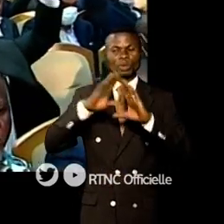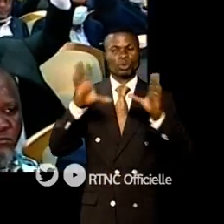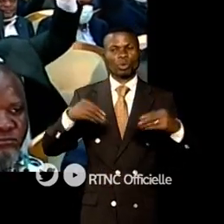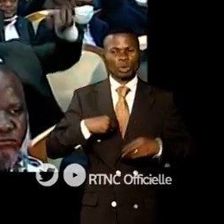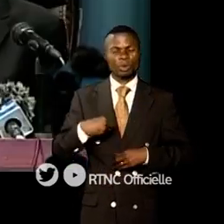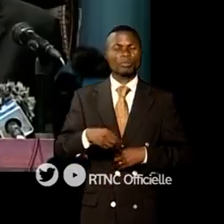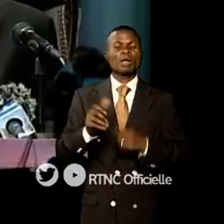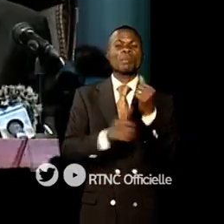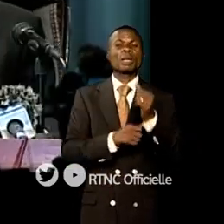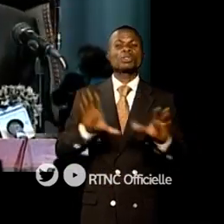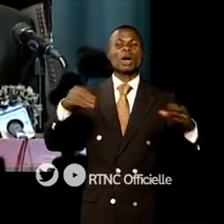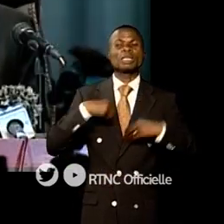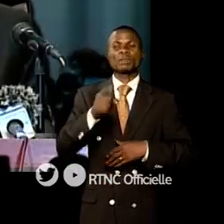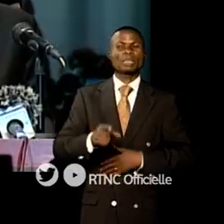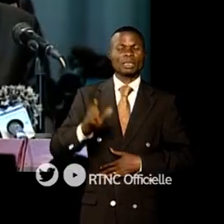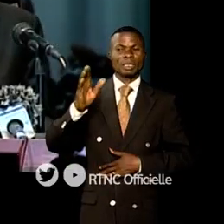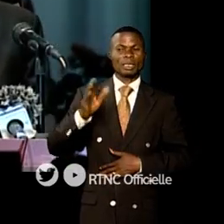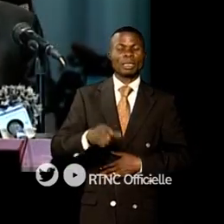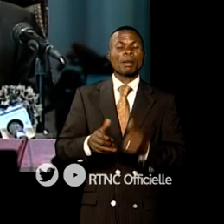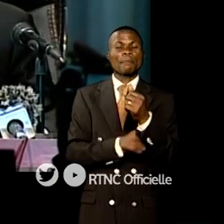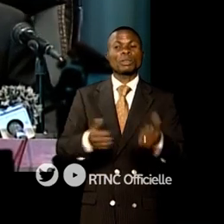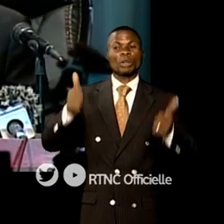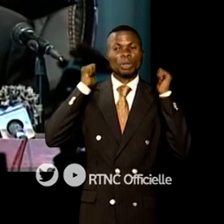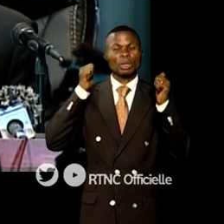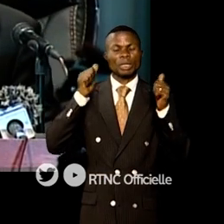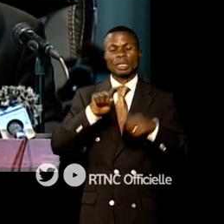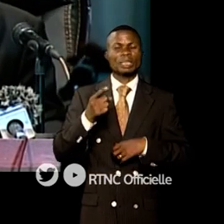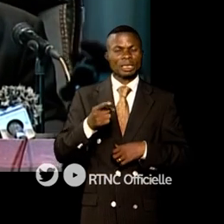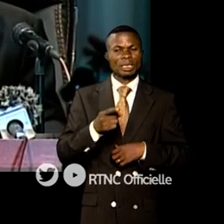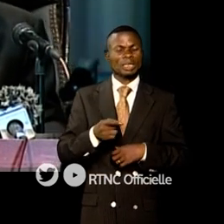Qui sont contre? Qui s'abstiennent?